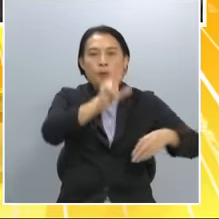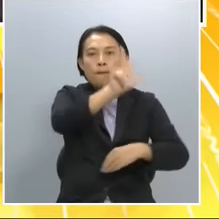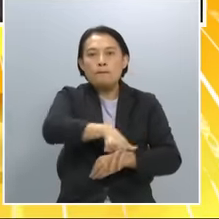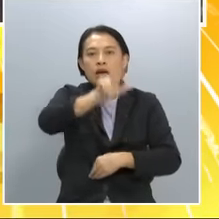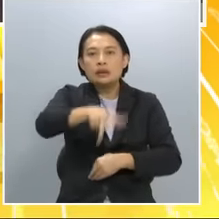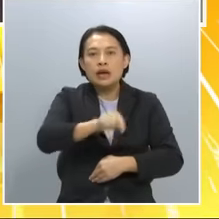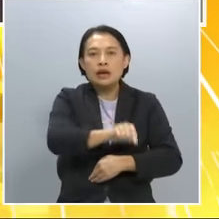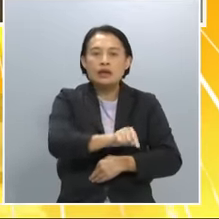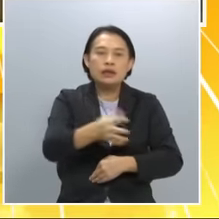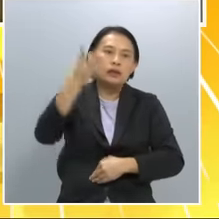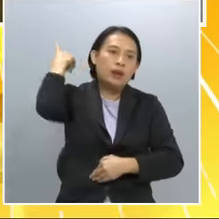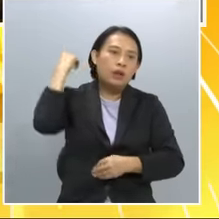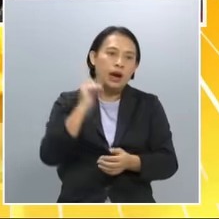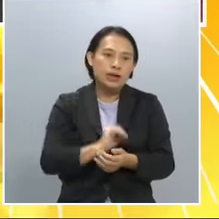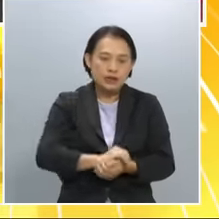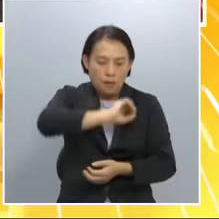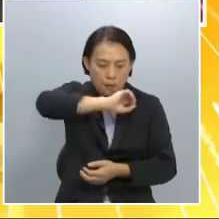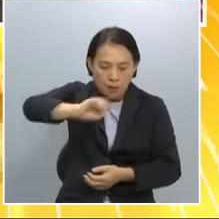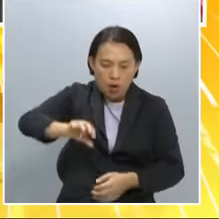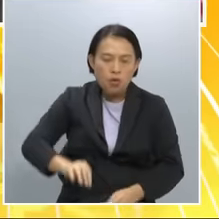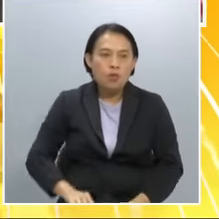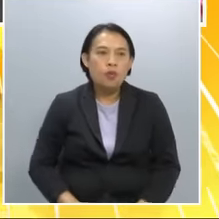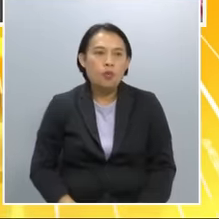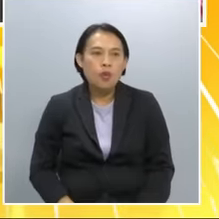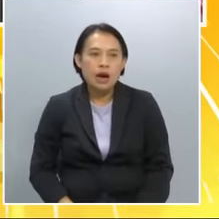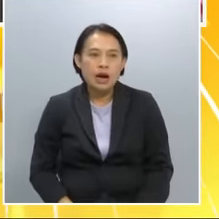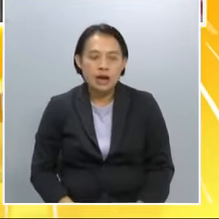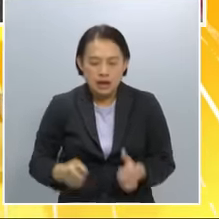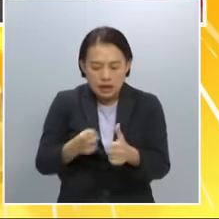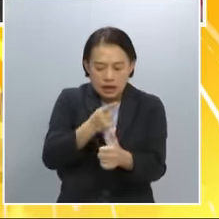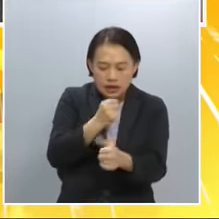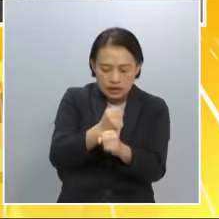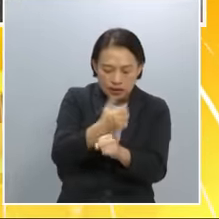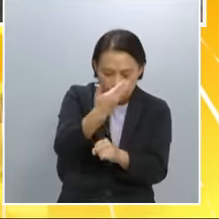นี้คุณอนุสรณ์เอี่ยมสะอาดบอกว่าพายุลูกแรกได้เกิดขึ้นแล้วเดี๋ยวเราตามกัน